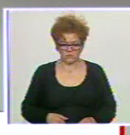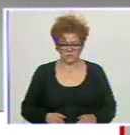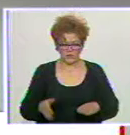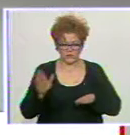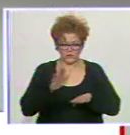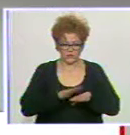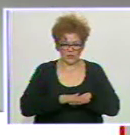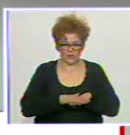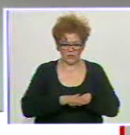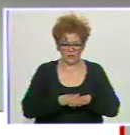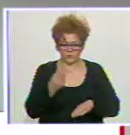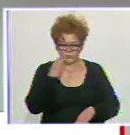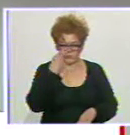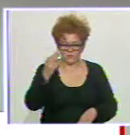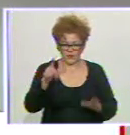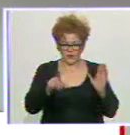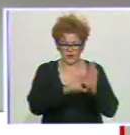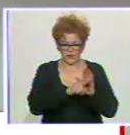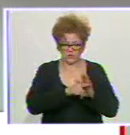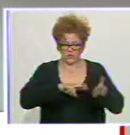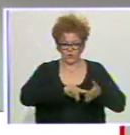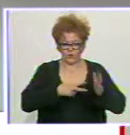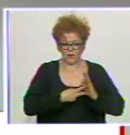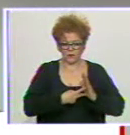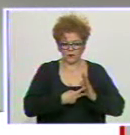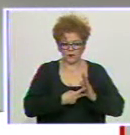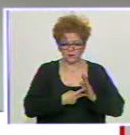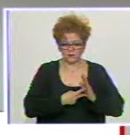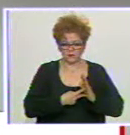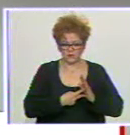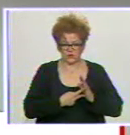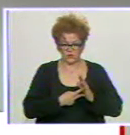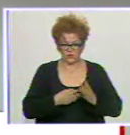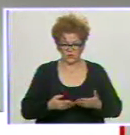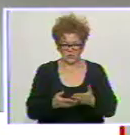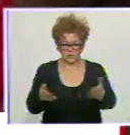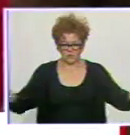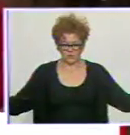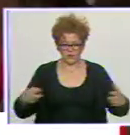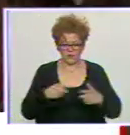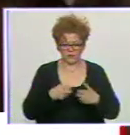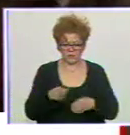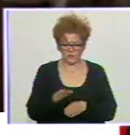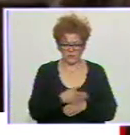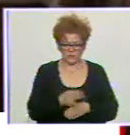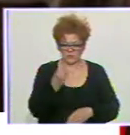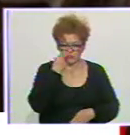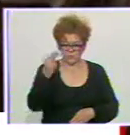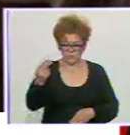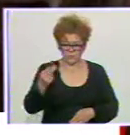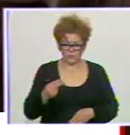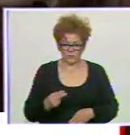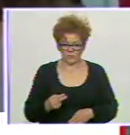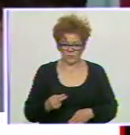aplicăm prevederile metodologiei de organizare și desfășurare a evaluării naționale. În ceea ce privește